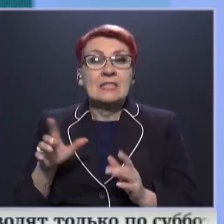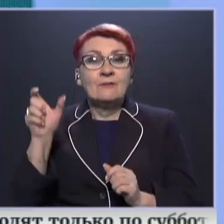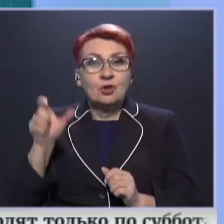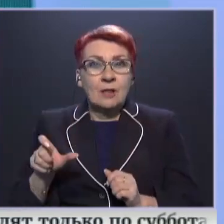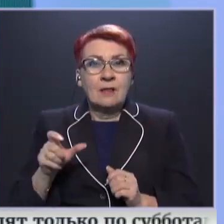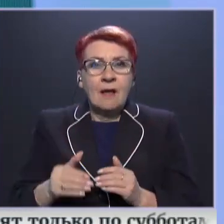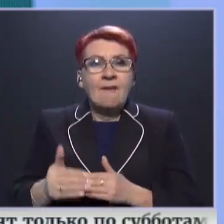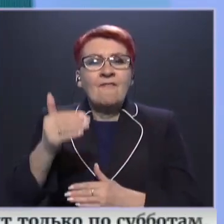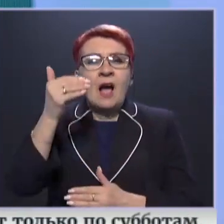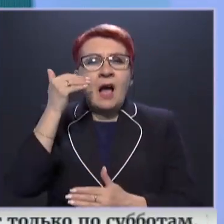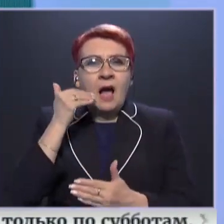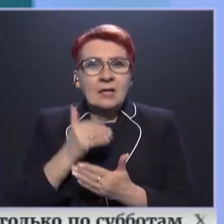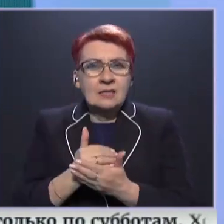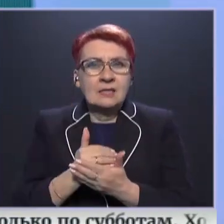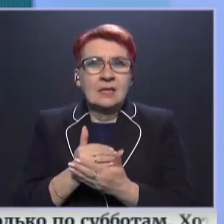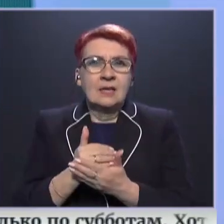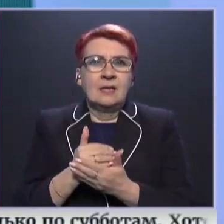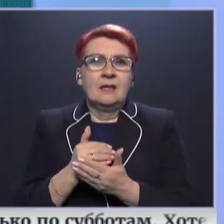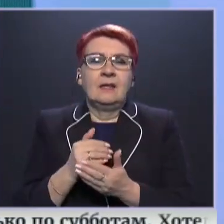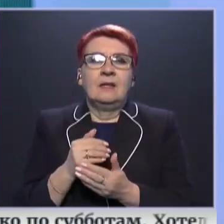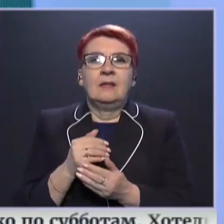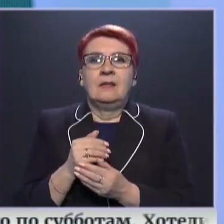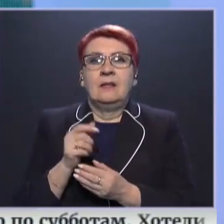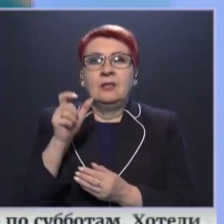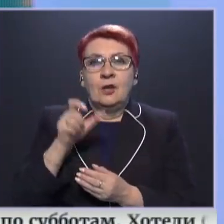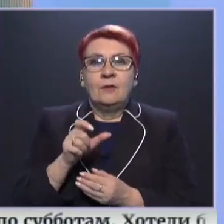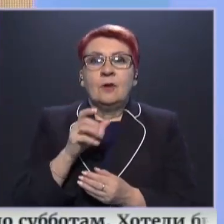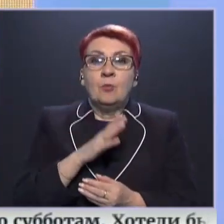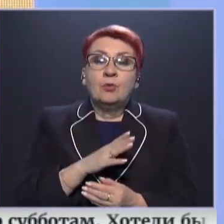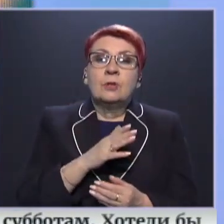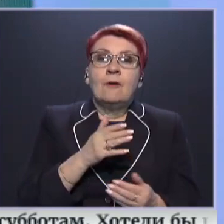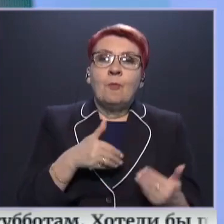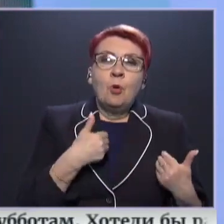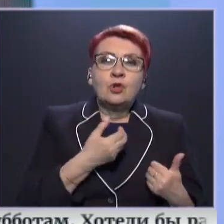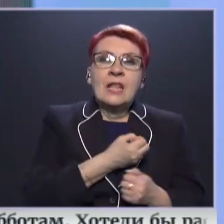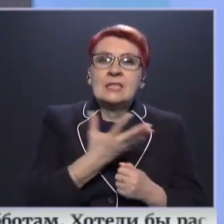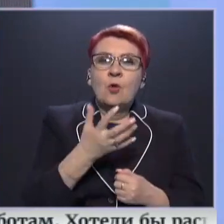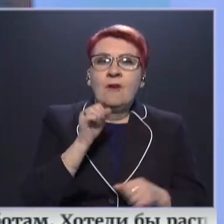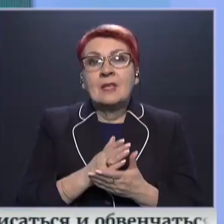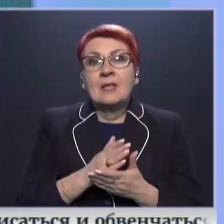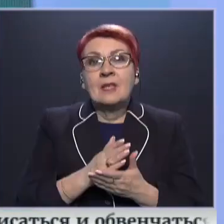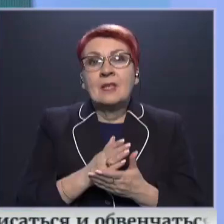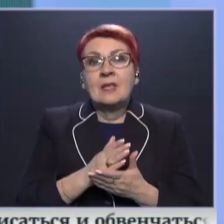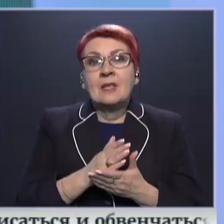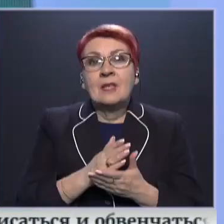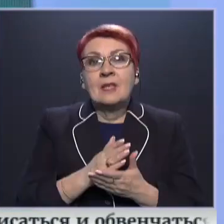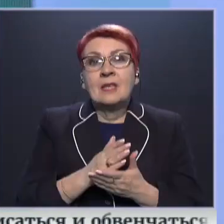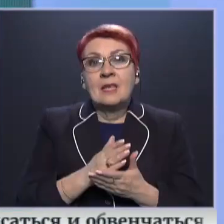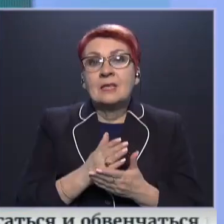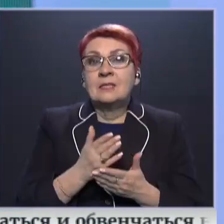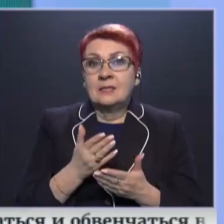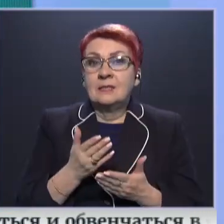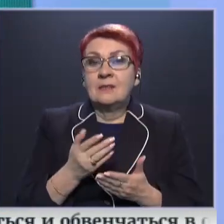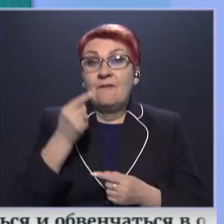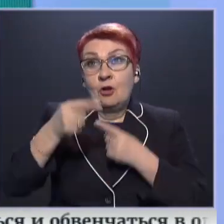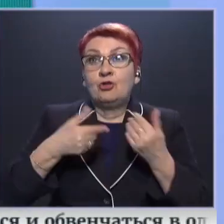конечном итоге он всегда обратит в человеку в пользу, так сказать, насколько это возможно. Потому что мы с вами знаем снова нашу веру, вечную